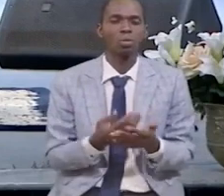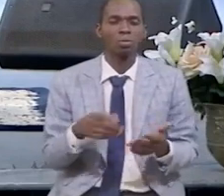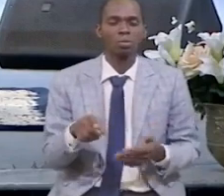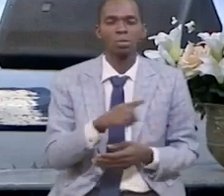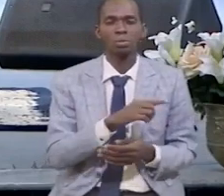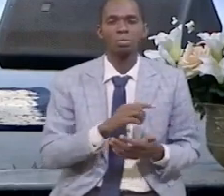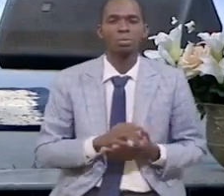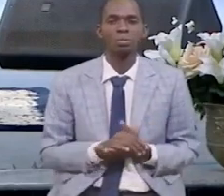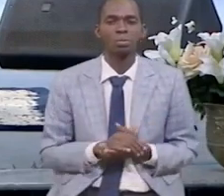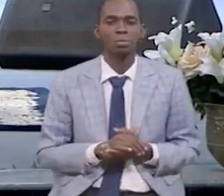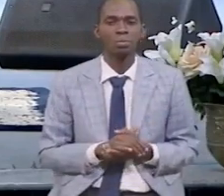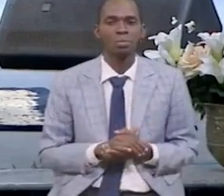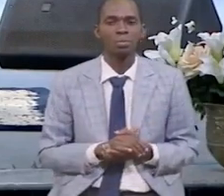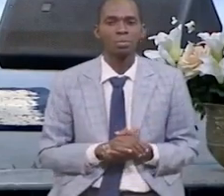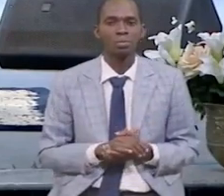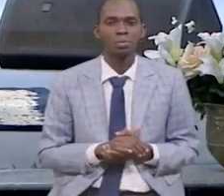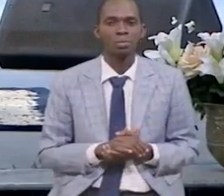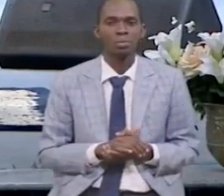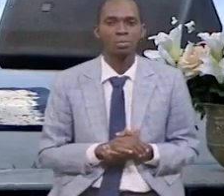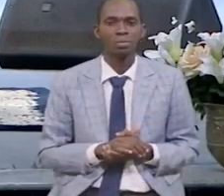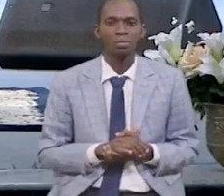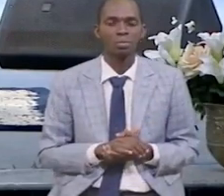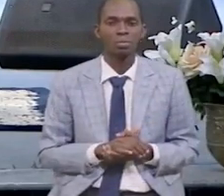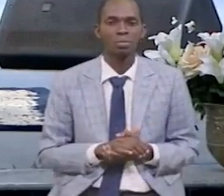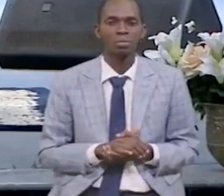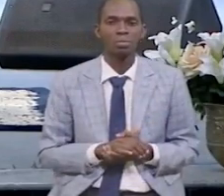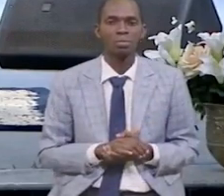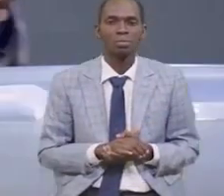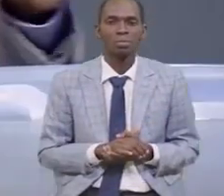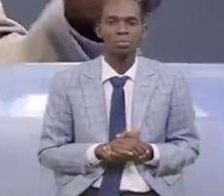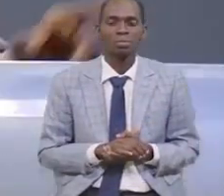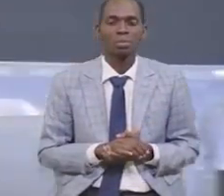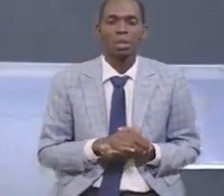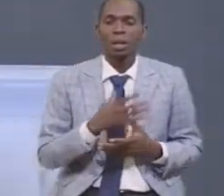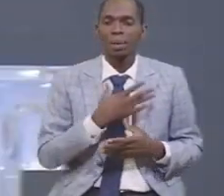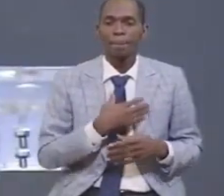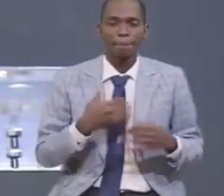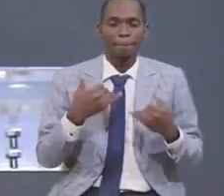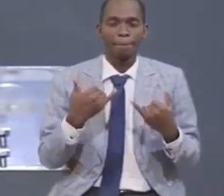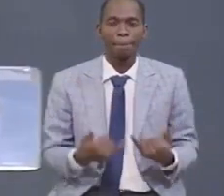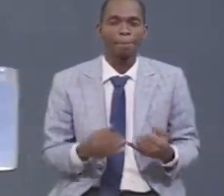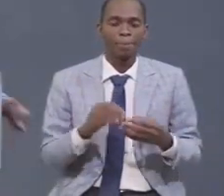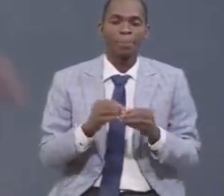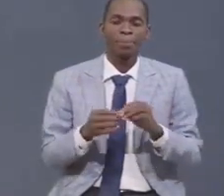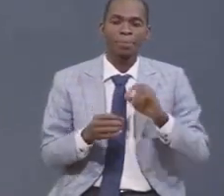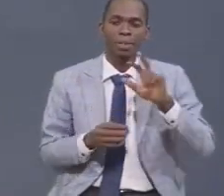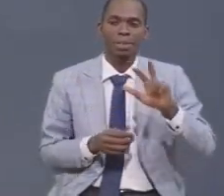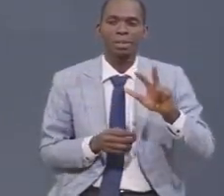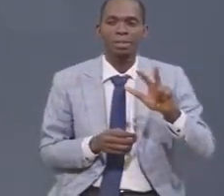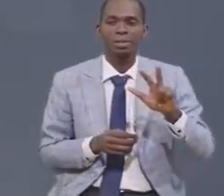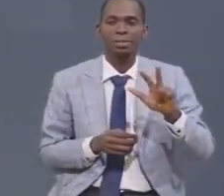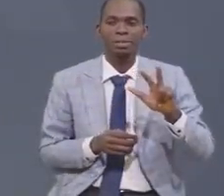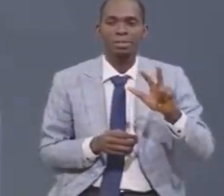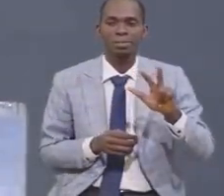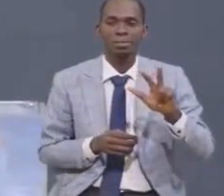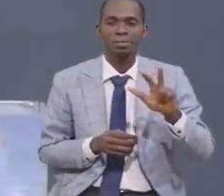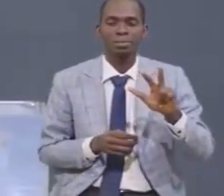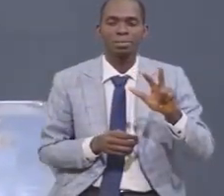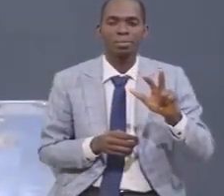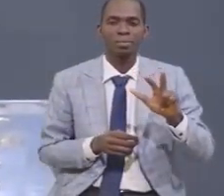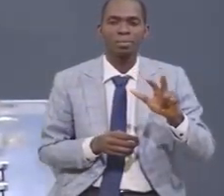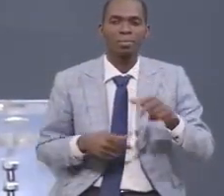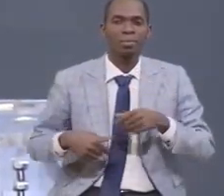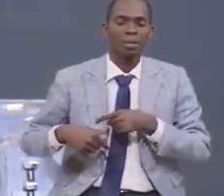ఆ గుర్తింపును వారికి తీసుకొస్తాయి. కనుక వాటిని గమనించుకోవాలి. And now number 3. ఇప్పుడు మూడవ సత్యం. We have